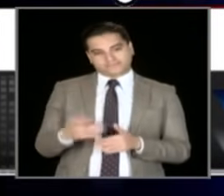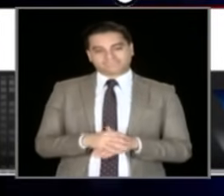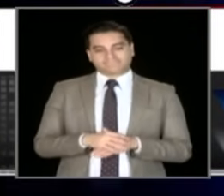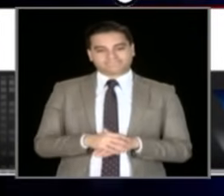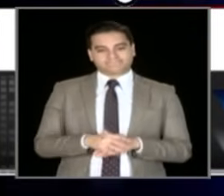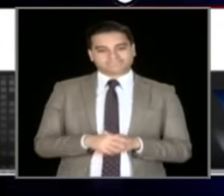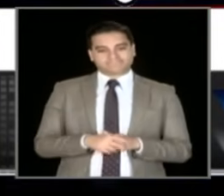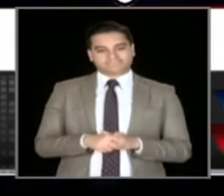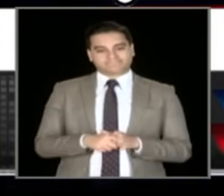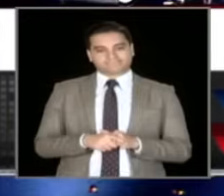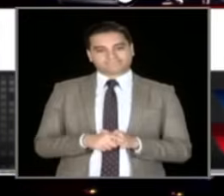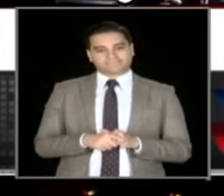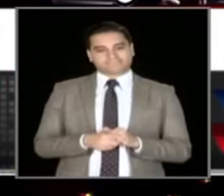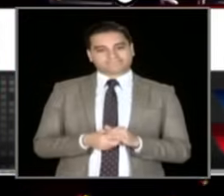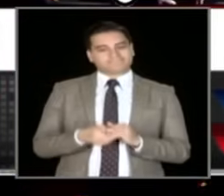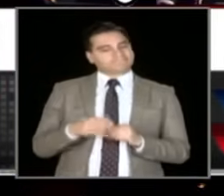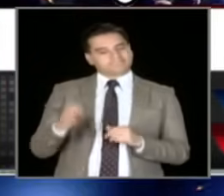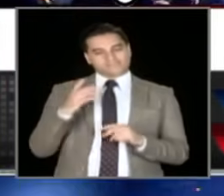الصديق، إجابة خاطئة.